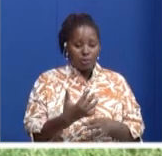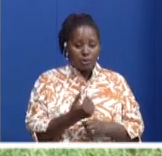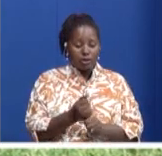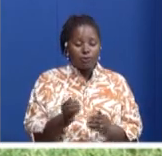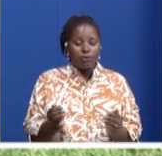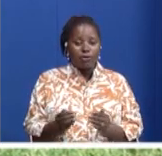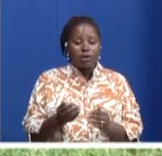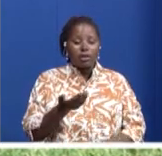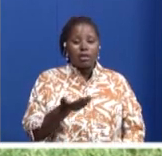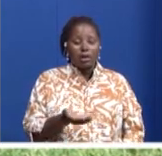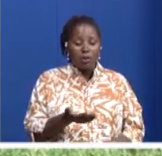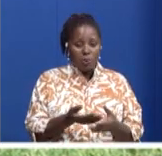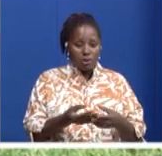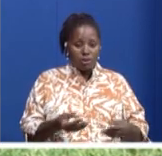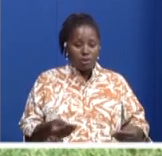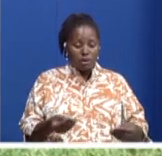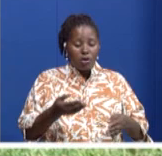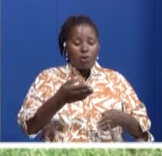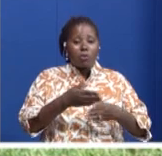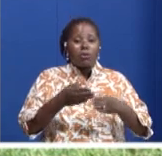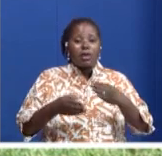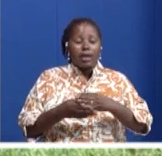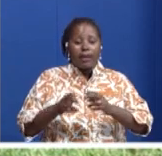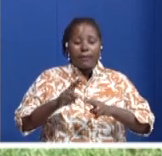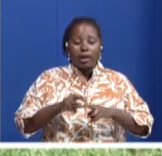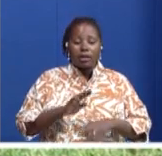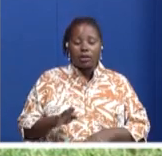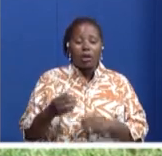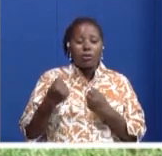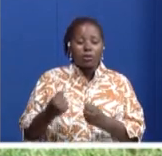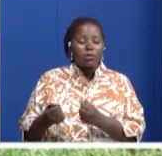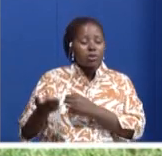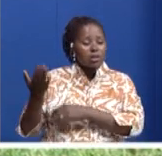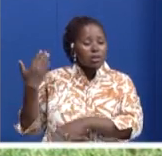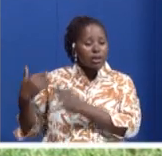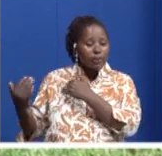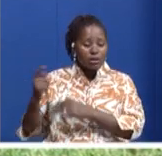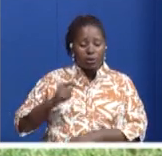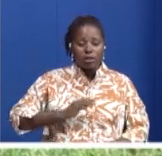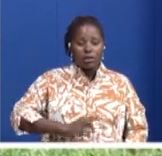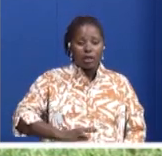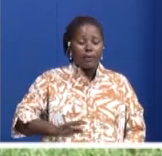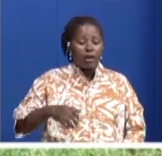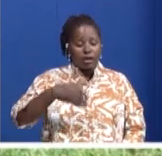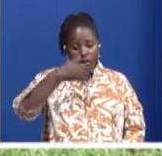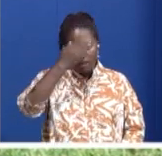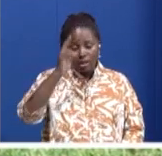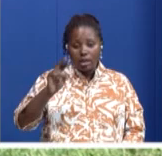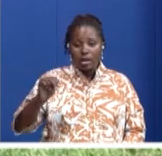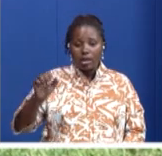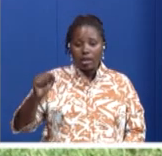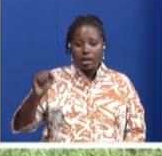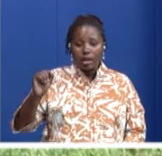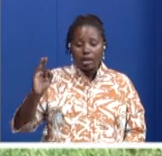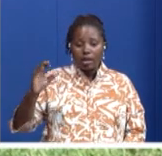waika yaani kueng makani ilu shamba nafco k hi